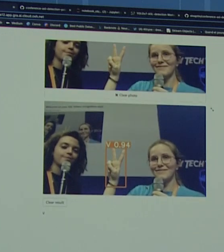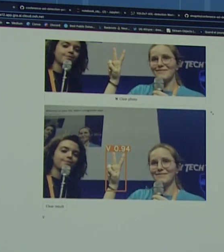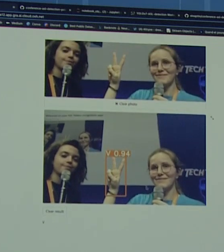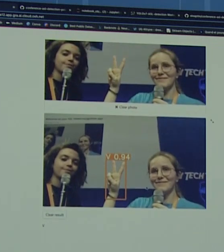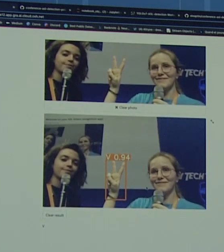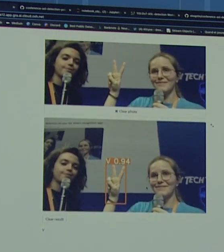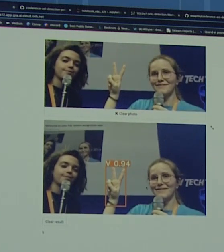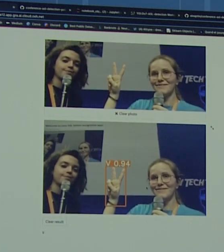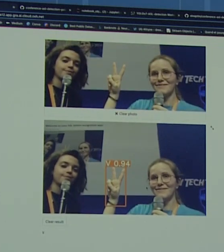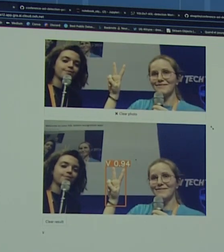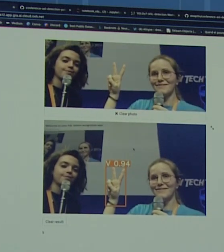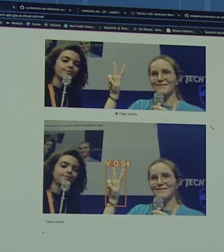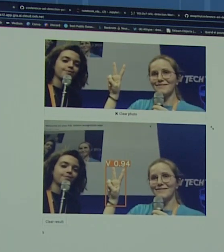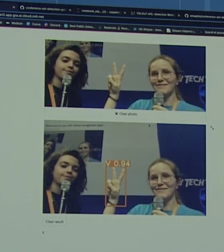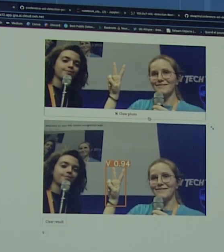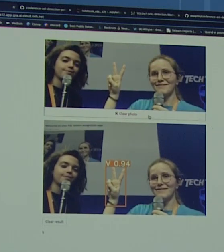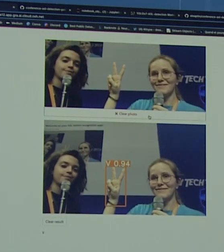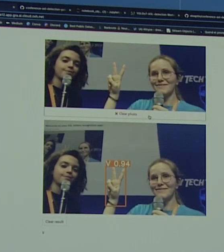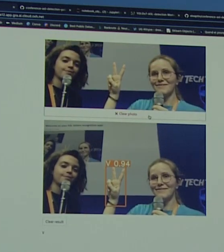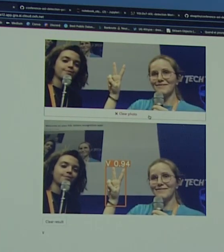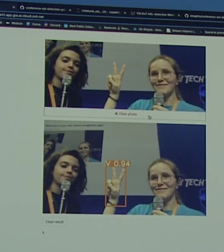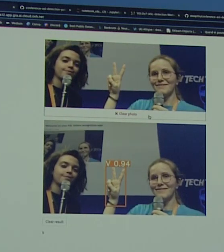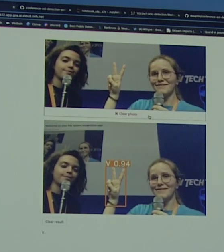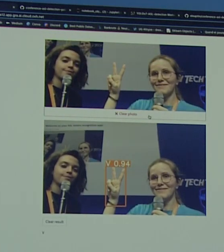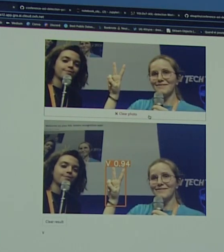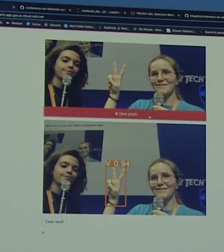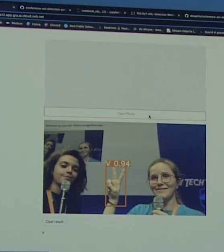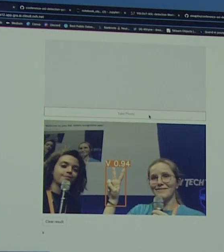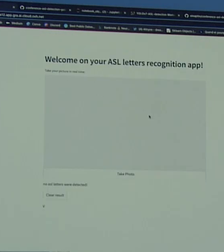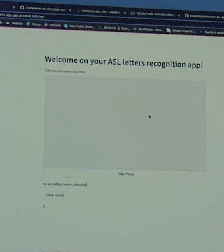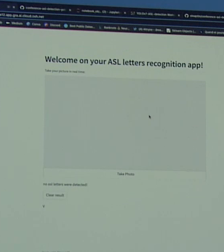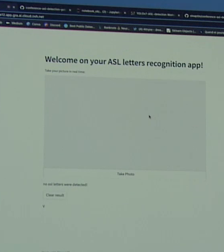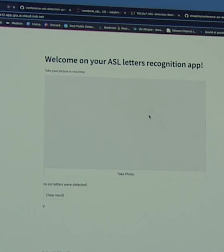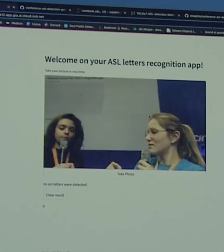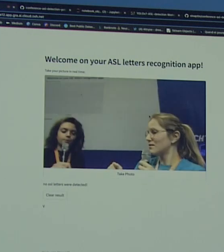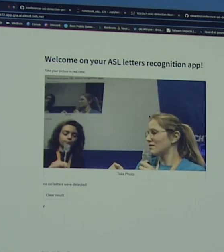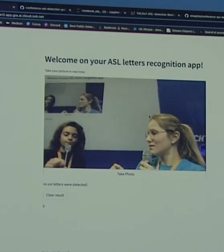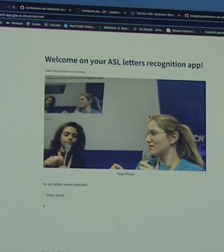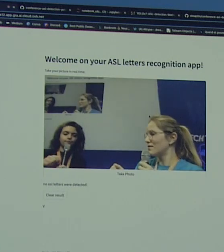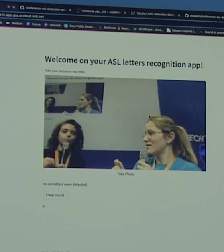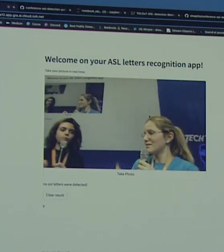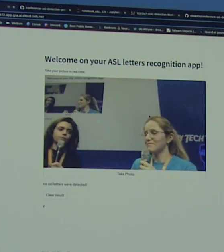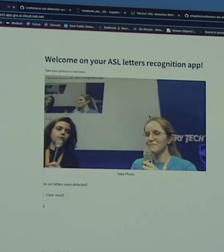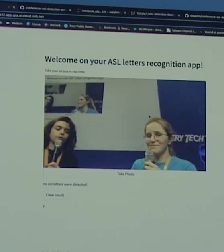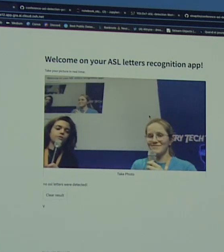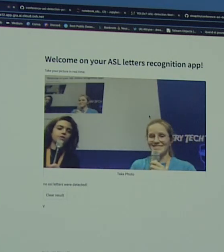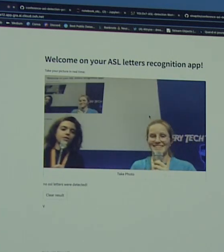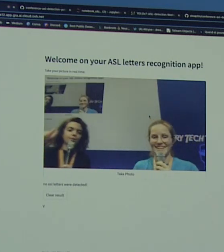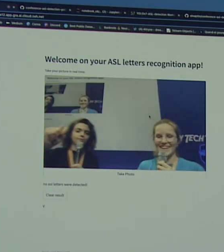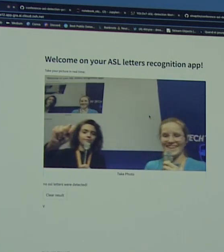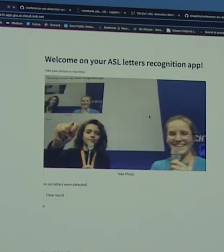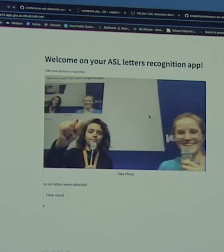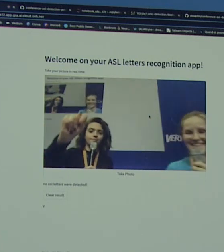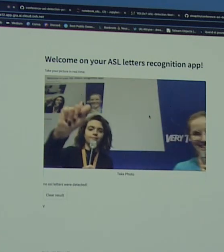Ok. Pour l'instant, ça fonctionne. Est-ce que tu te souviens du T ? Je me souviens du T, normalement. Au pire, on a une anti-sèche là-bas.